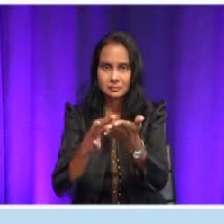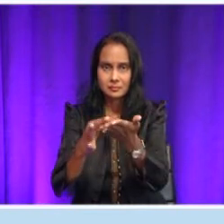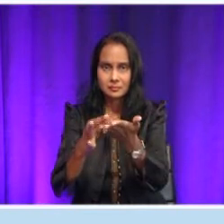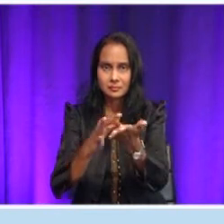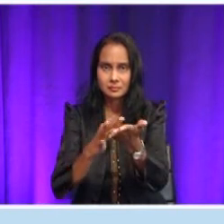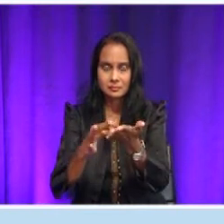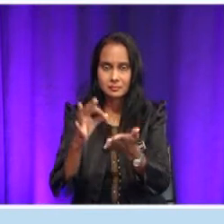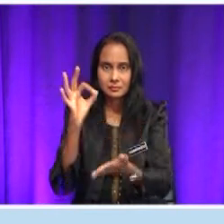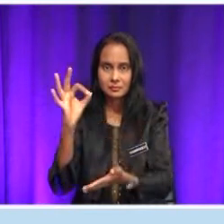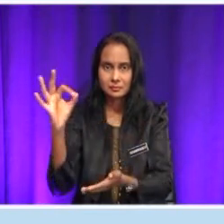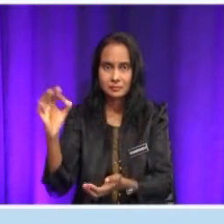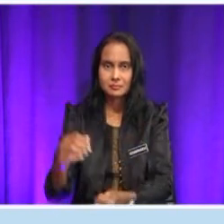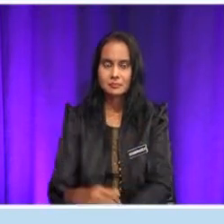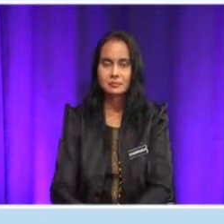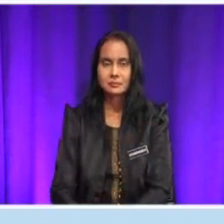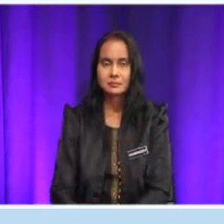primer